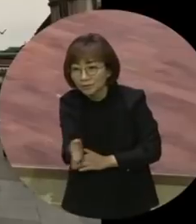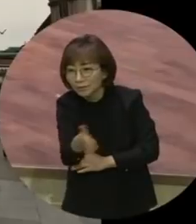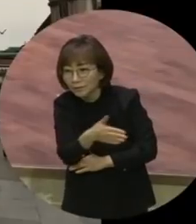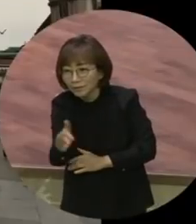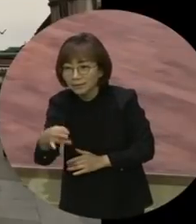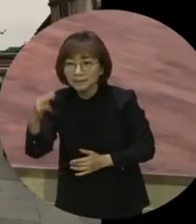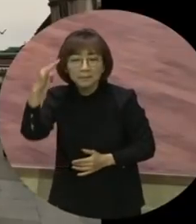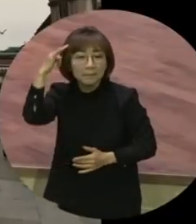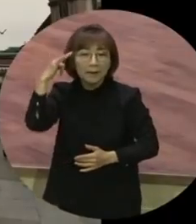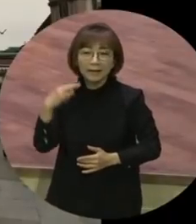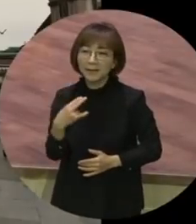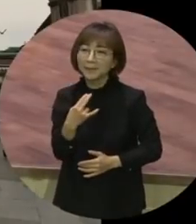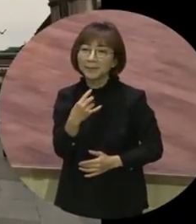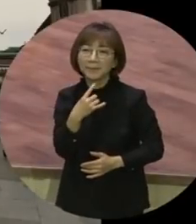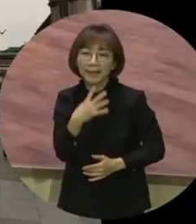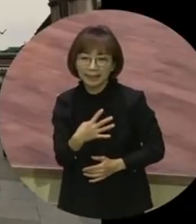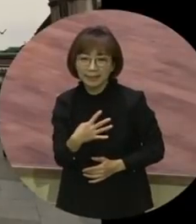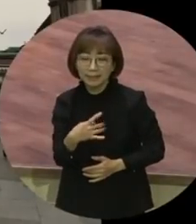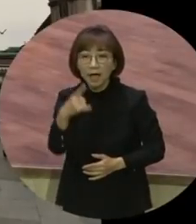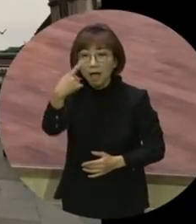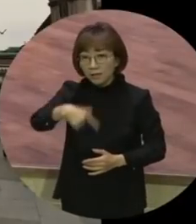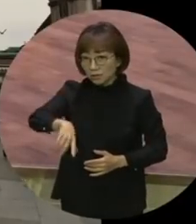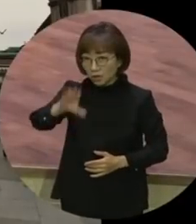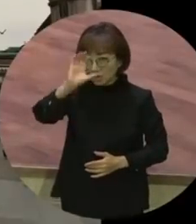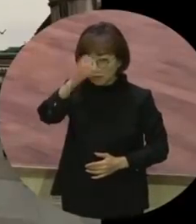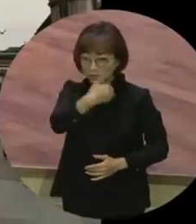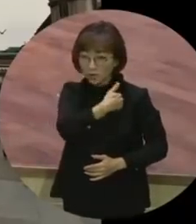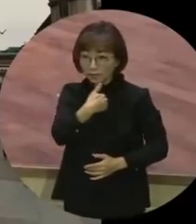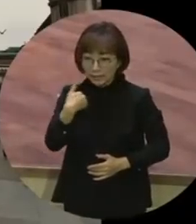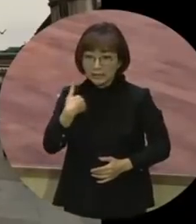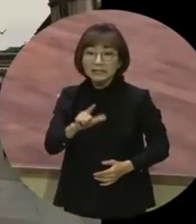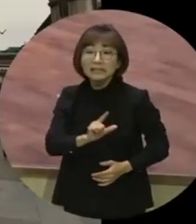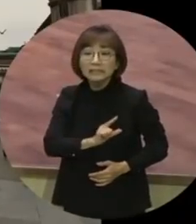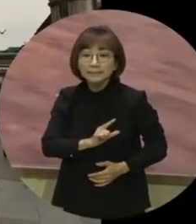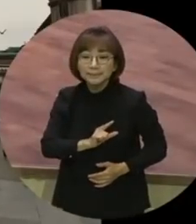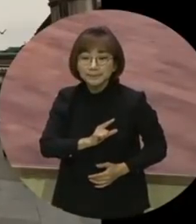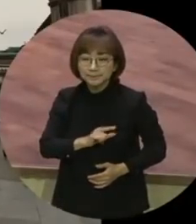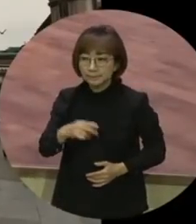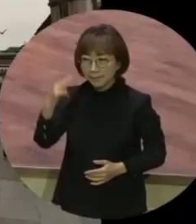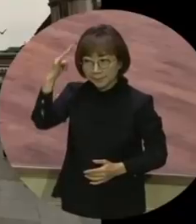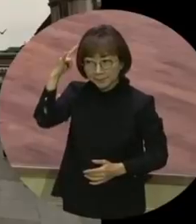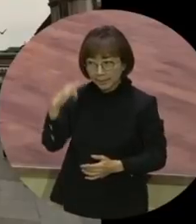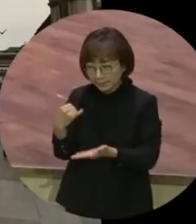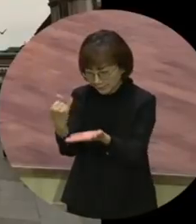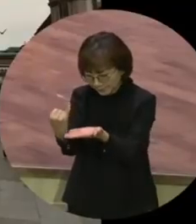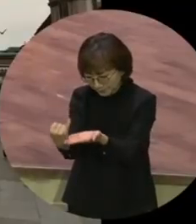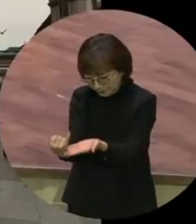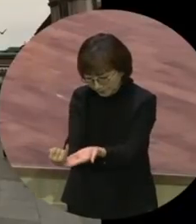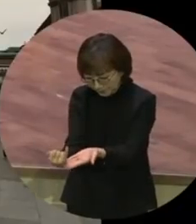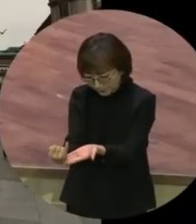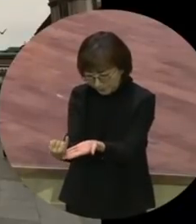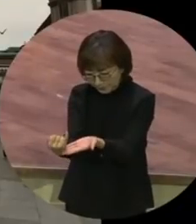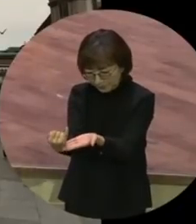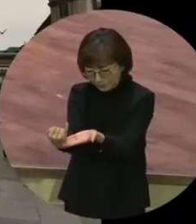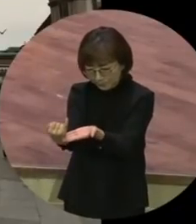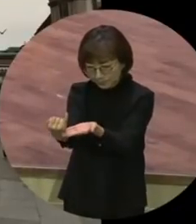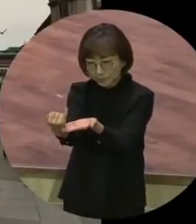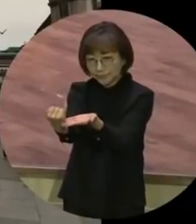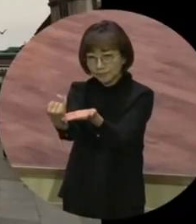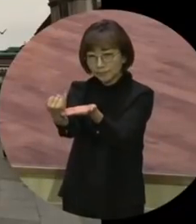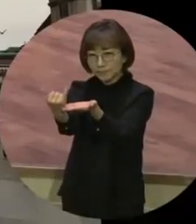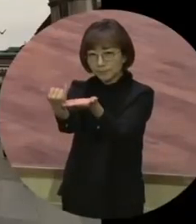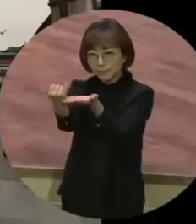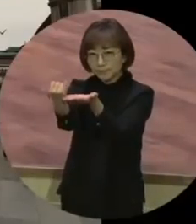저 성당 이름 자체가 성모 마리아, 이게 마리아를,